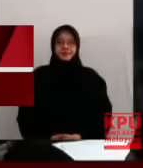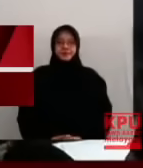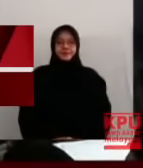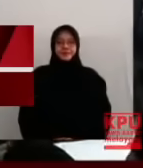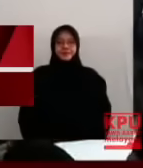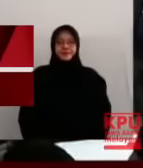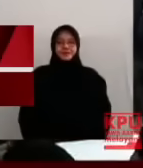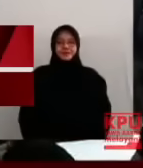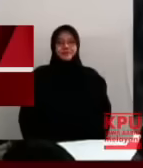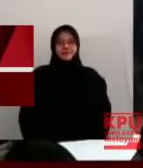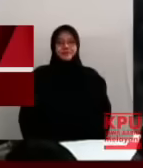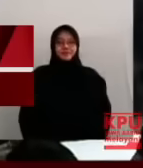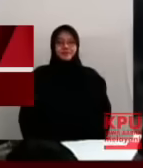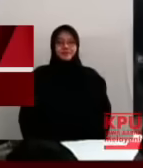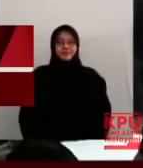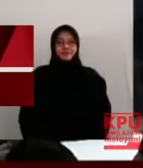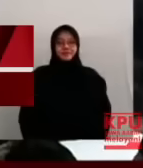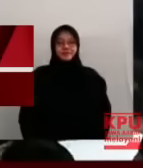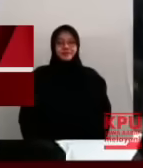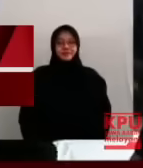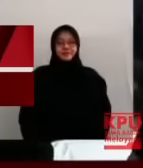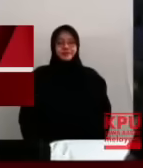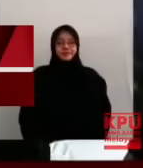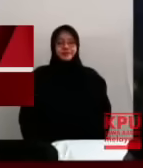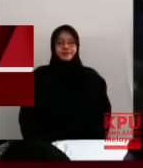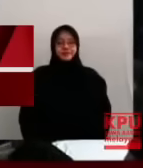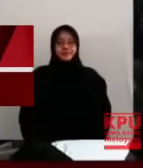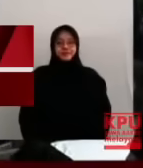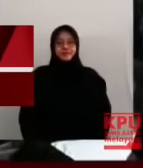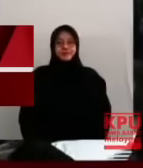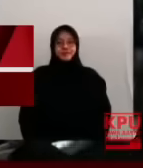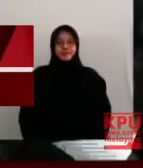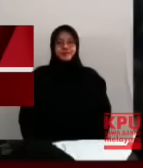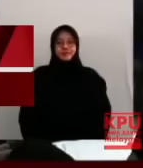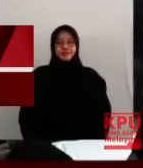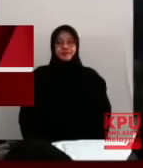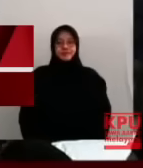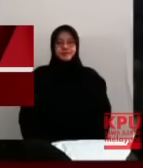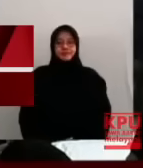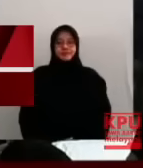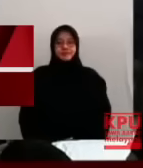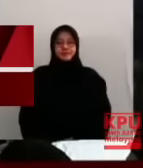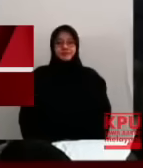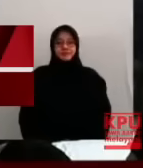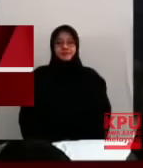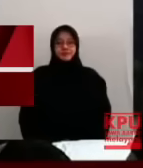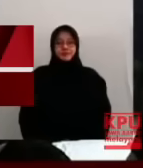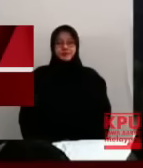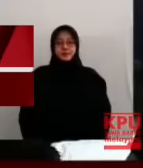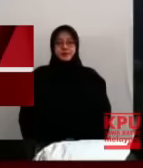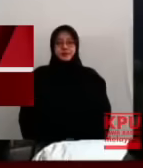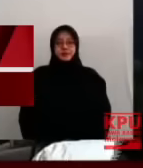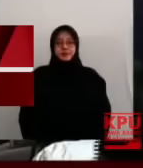selanjutnya akan dilakukan usai melakukan ataupun menyerahkan dokumen dan juga